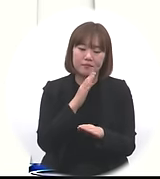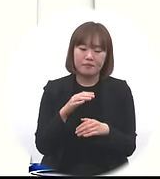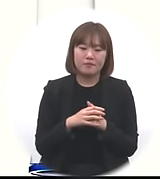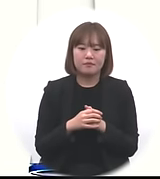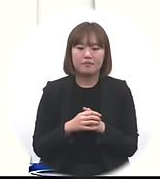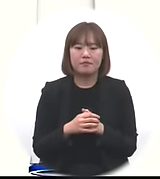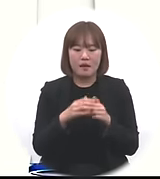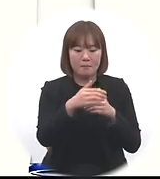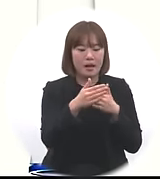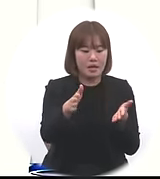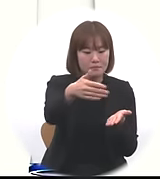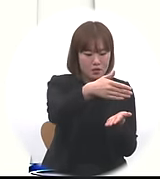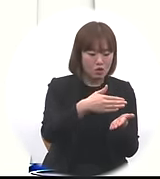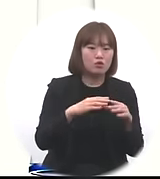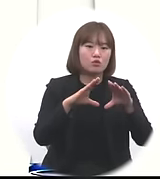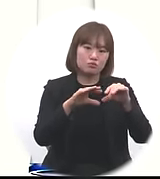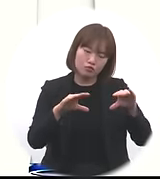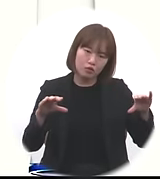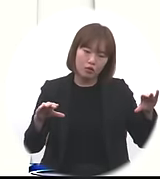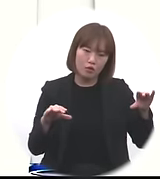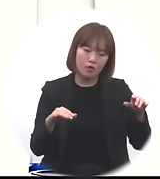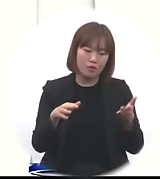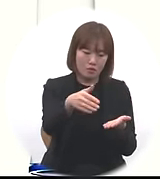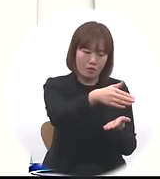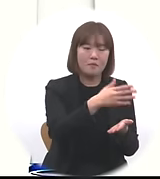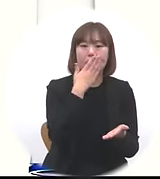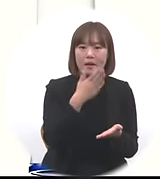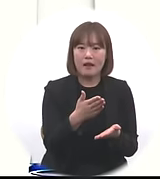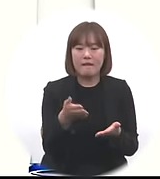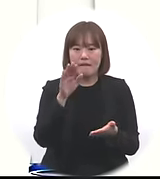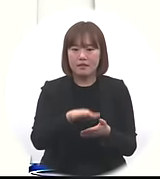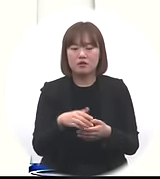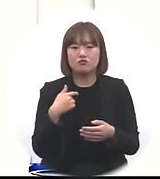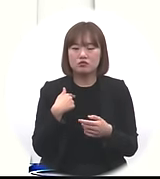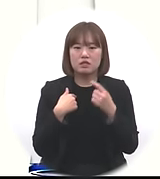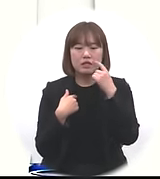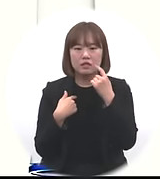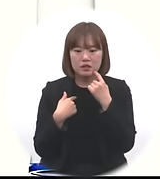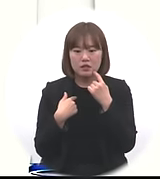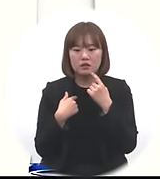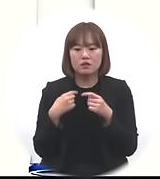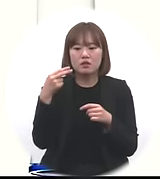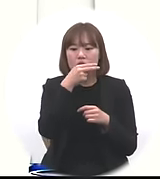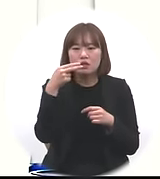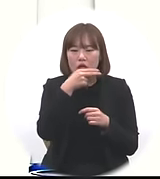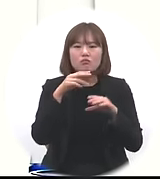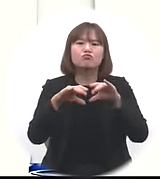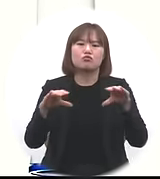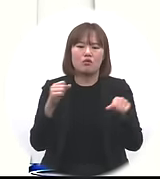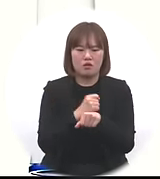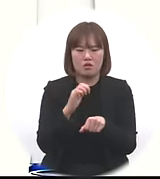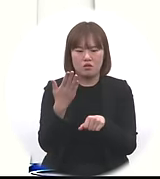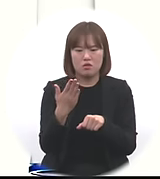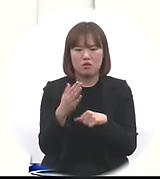됩니다. 방비는 부드러워야지 방의 바닥을 안 깎을 거잖아요. 그럼 우리 치아하고 잇몸을 보호하려면 칫솔이